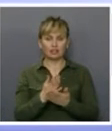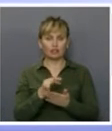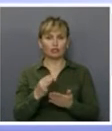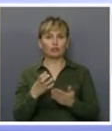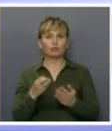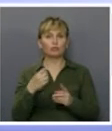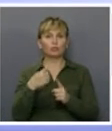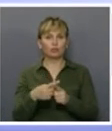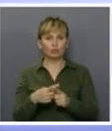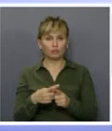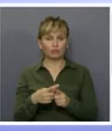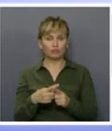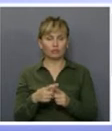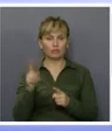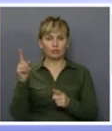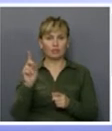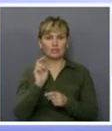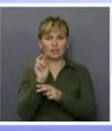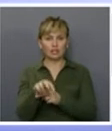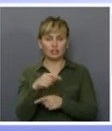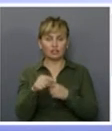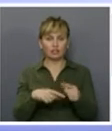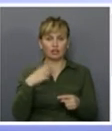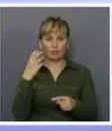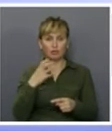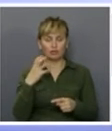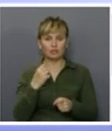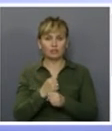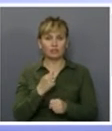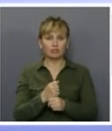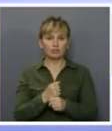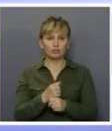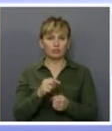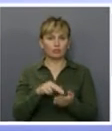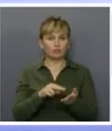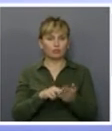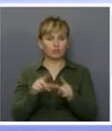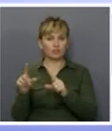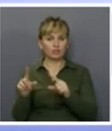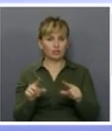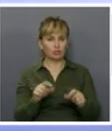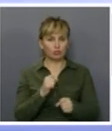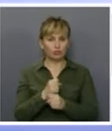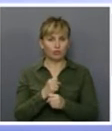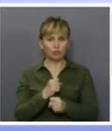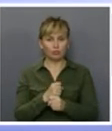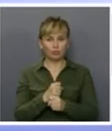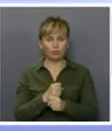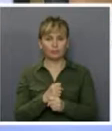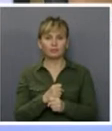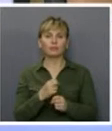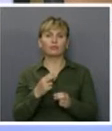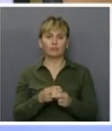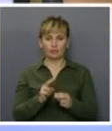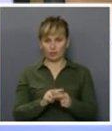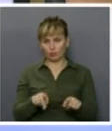того, ритейлеры, заходя через Апорт, они ставят более приемлемую низкую цену. И на отсюда данный тоже момент, как